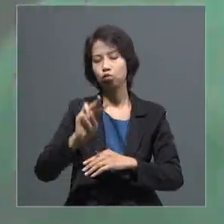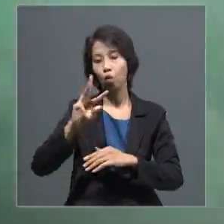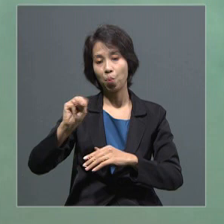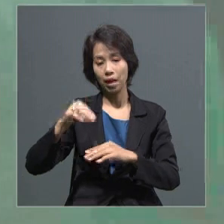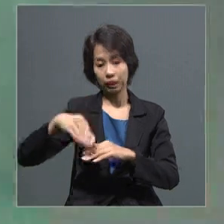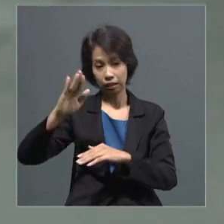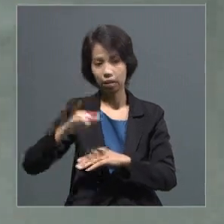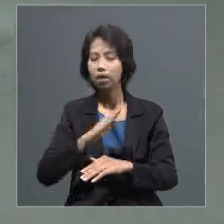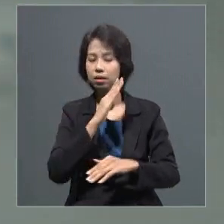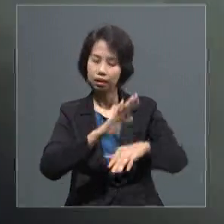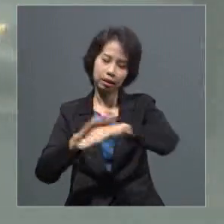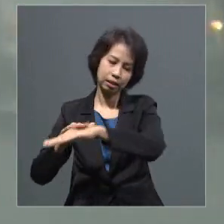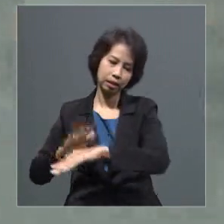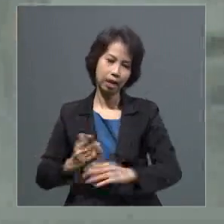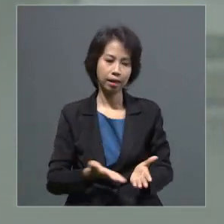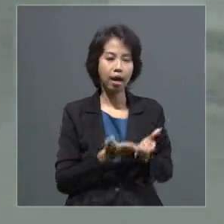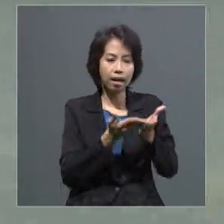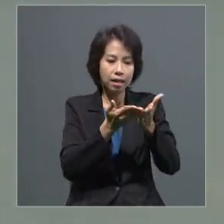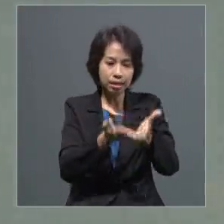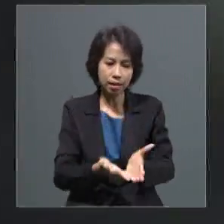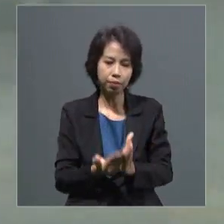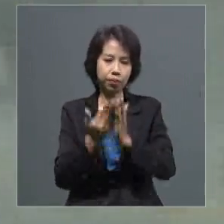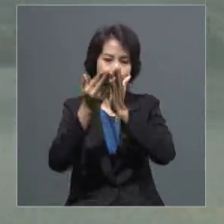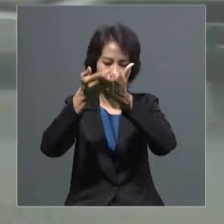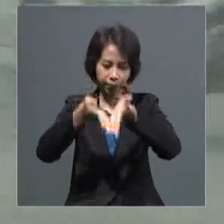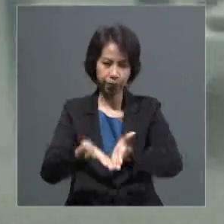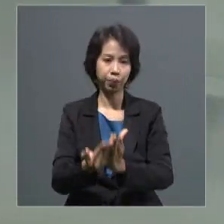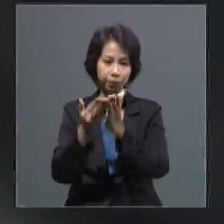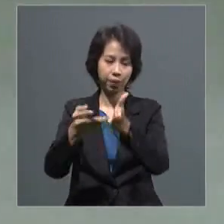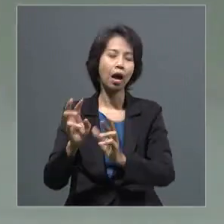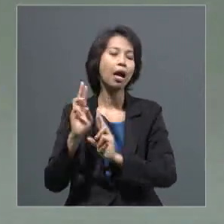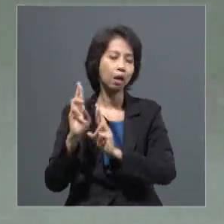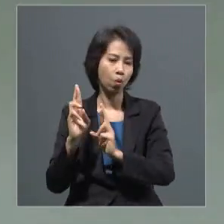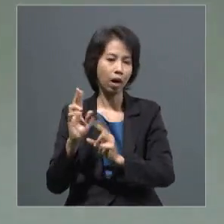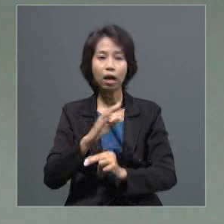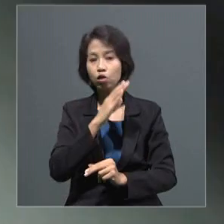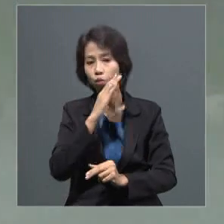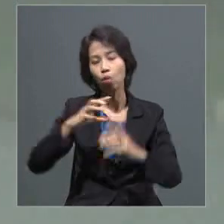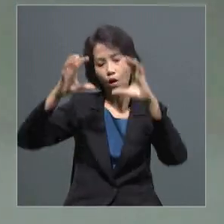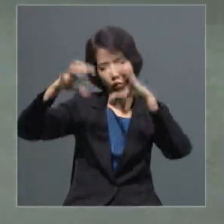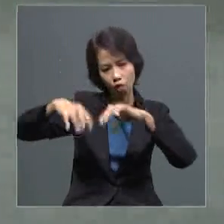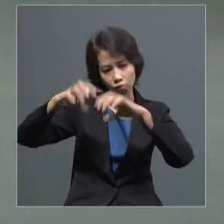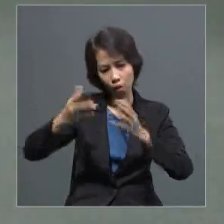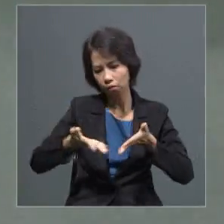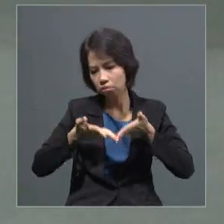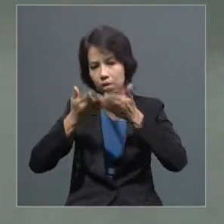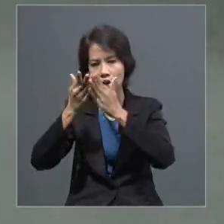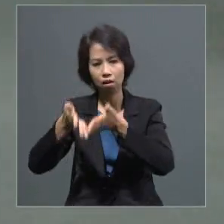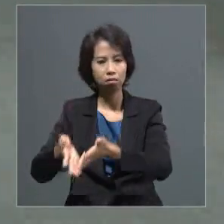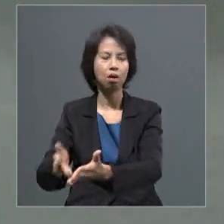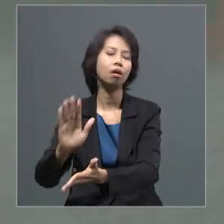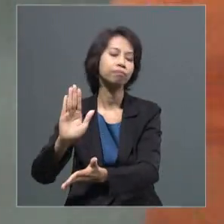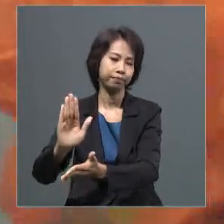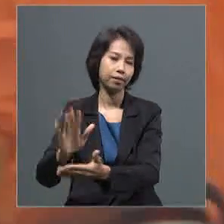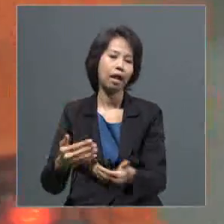เรือเดินเรือด้วยความระมัดระวังในบริเวณดังกล่าวและขอให้หลีกเลี่ยงการเดินเรือในบริเวณที่มีฝนฟ้าคะนองส่วนเรือ